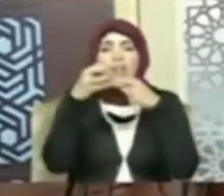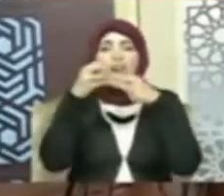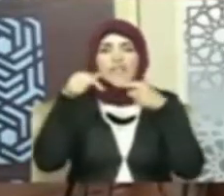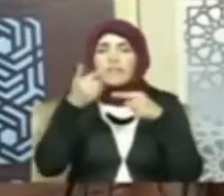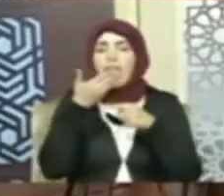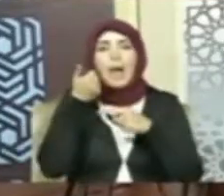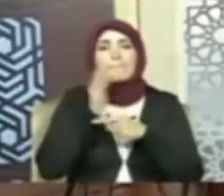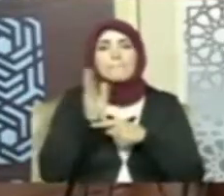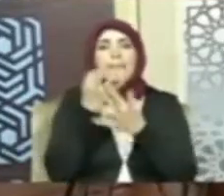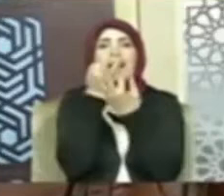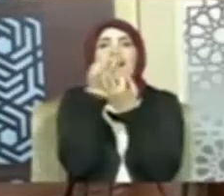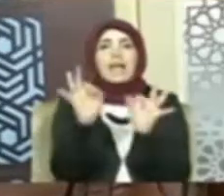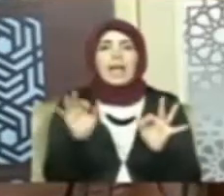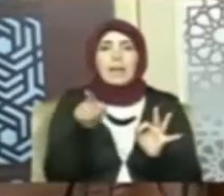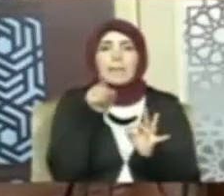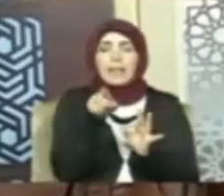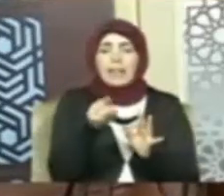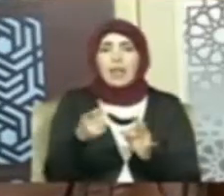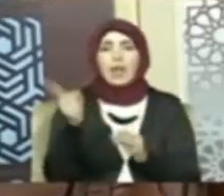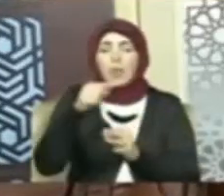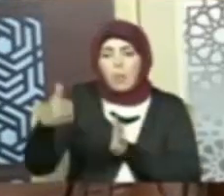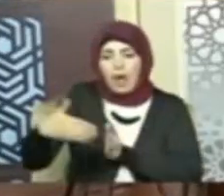وفجرنا خلالهما نهرا.